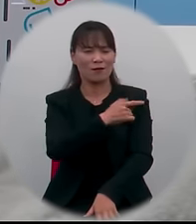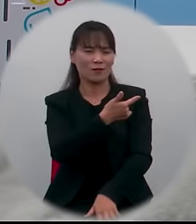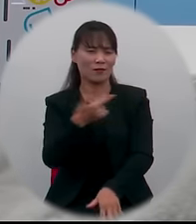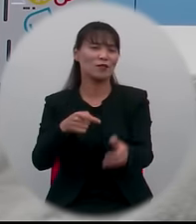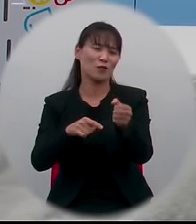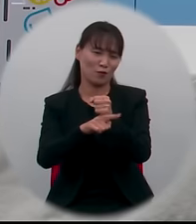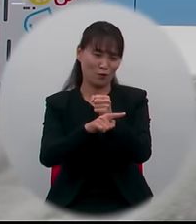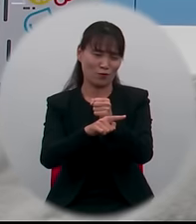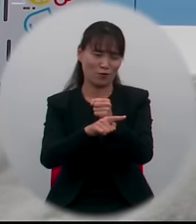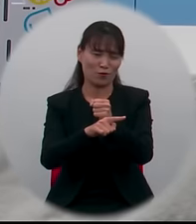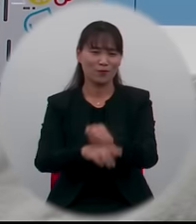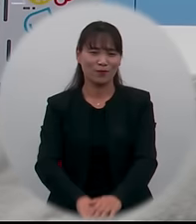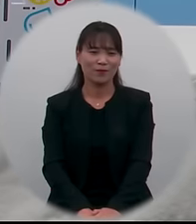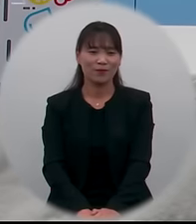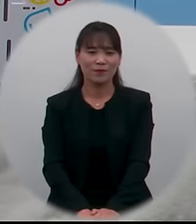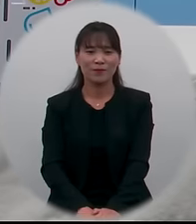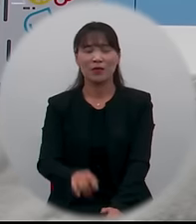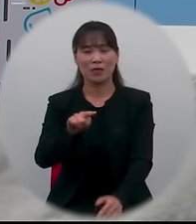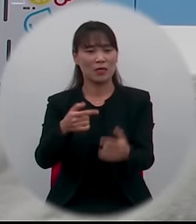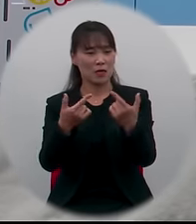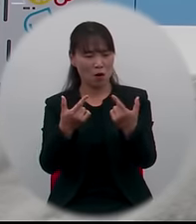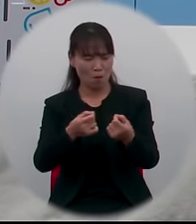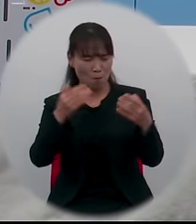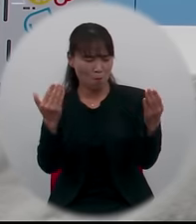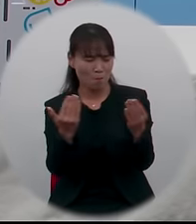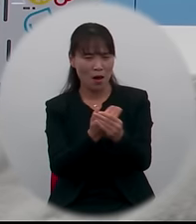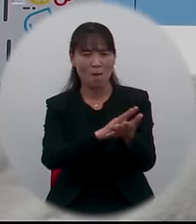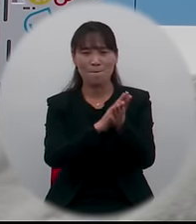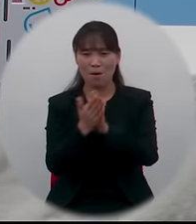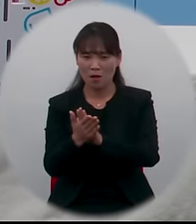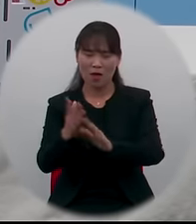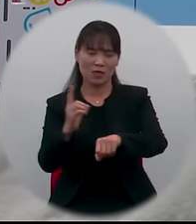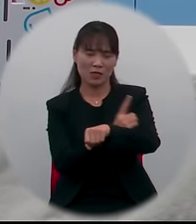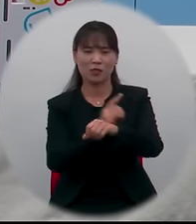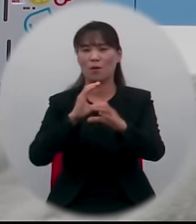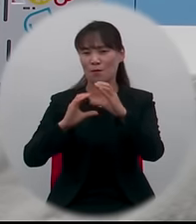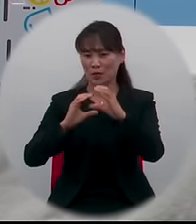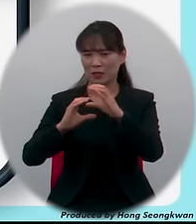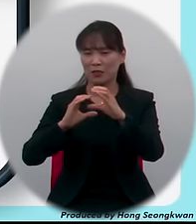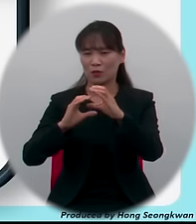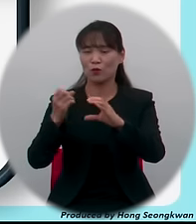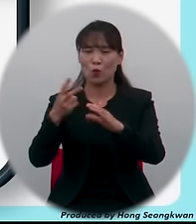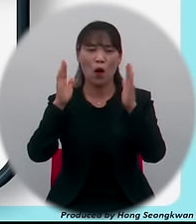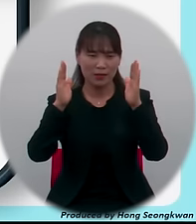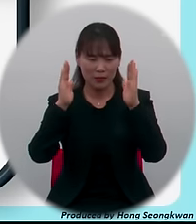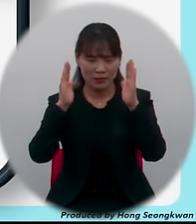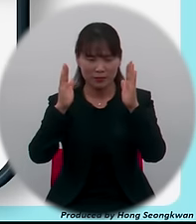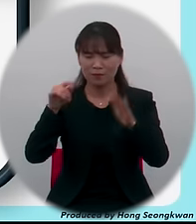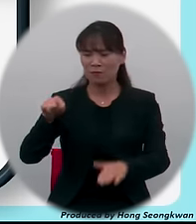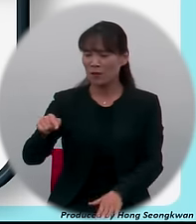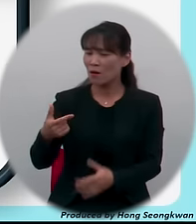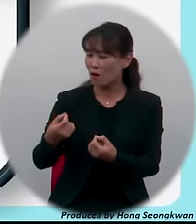유튜브를 사용하는 것이 가장 큰 이유로 작용하는 세대라고 할 수 있겠습니다 이러한 완전히 달라진 디지털 방식의 소통과